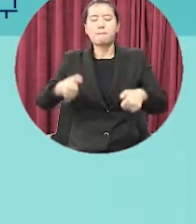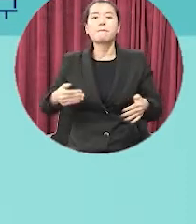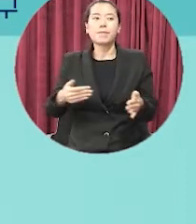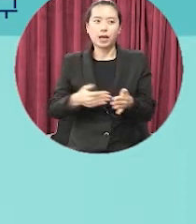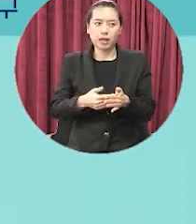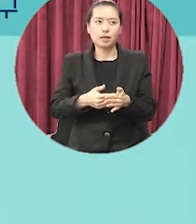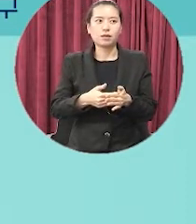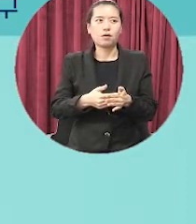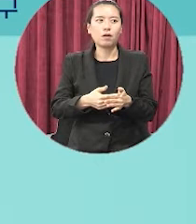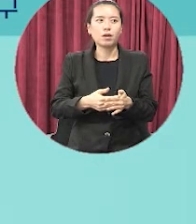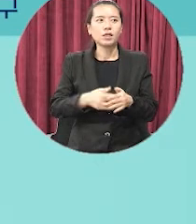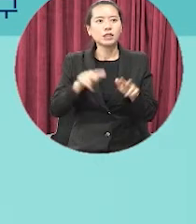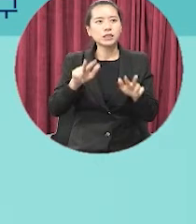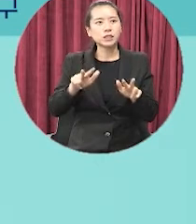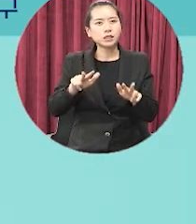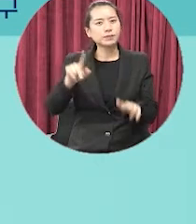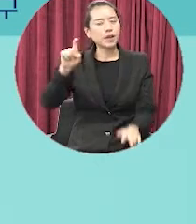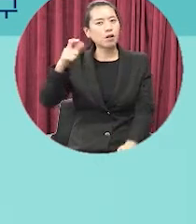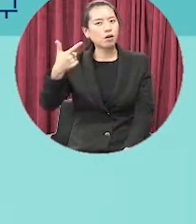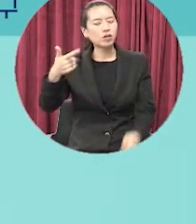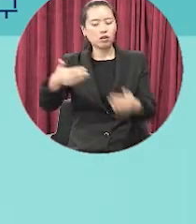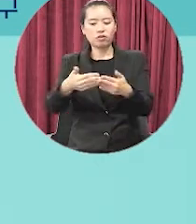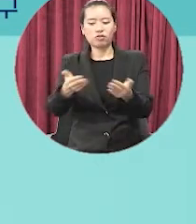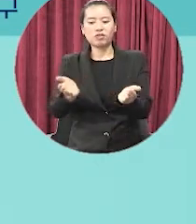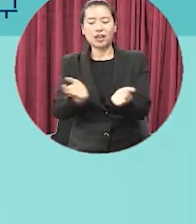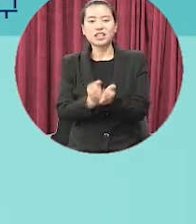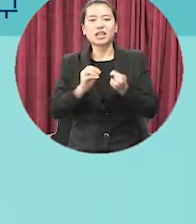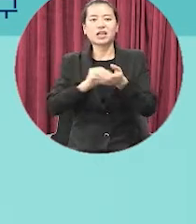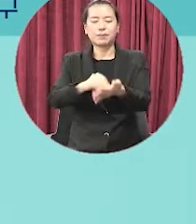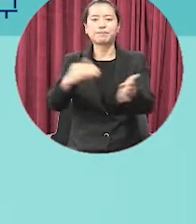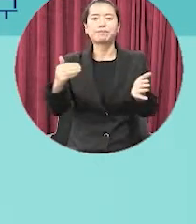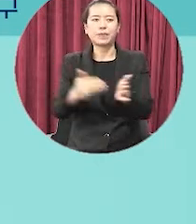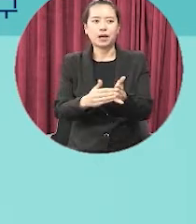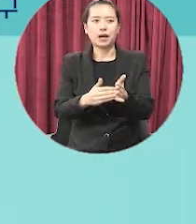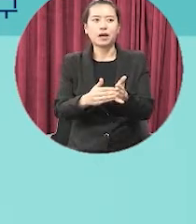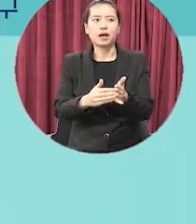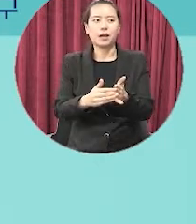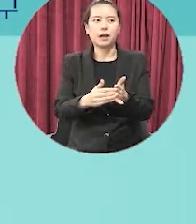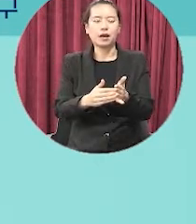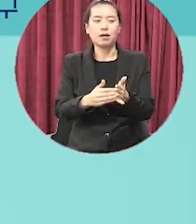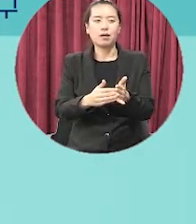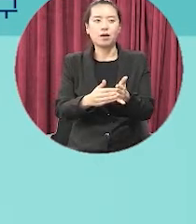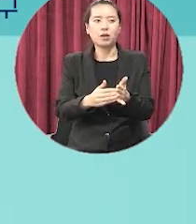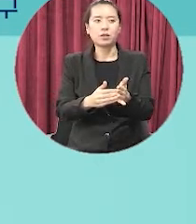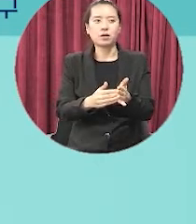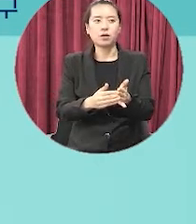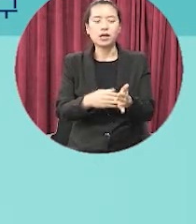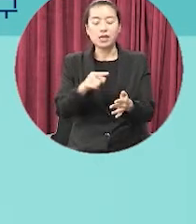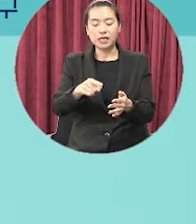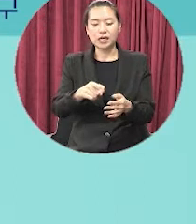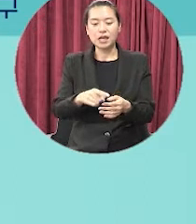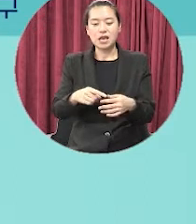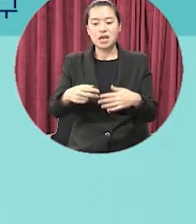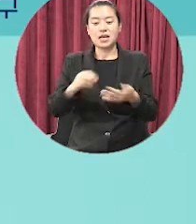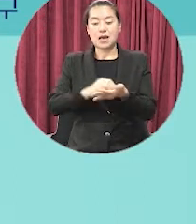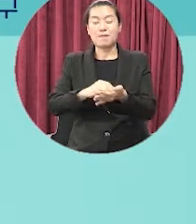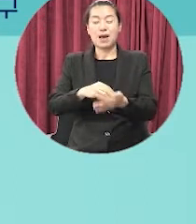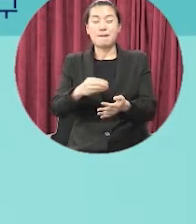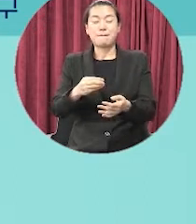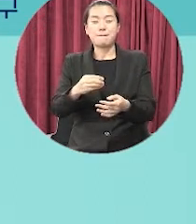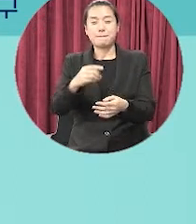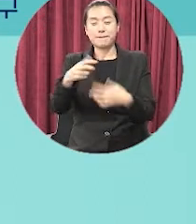연출법을 했는데 지금은 16개의 기간까지 드러났습니다 그래서 1년 6개 기관 에 소속되는 연구자들 끼리는 이